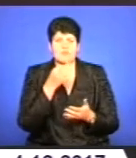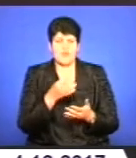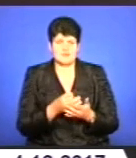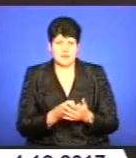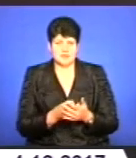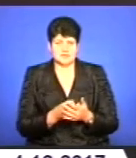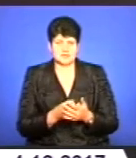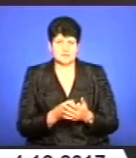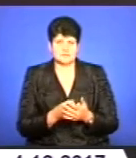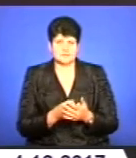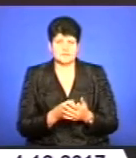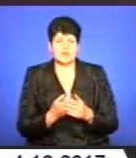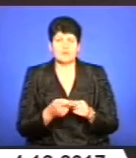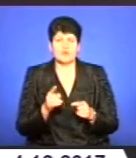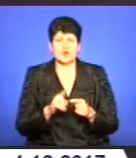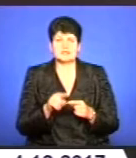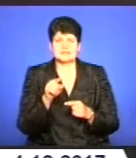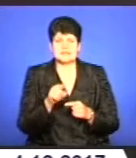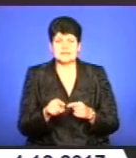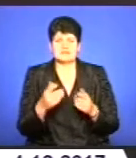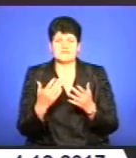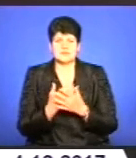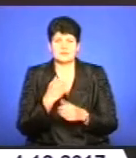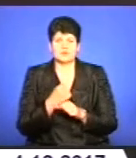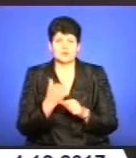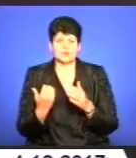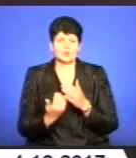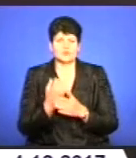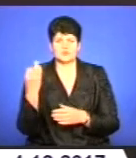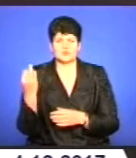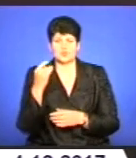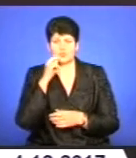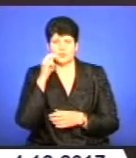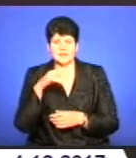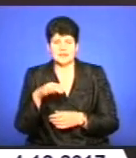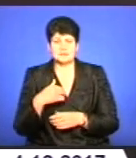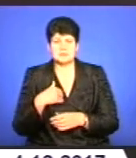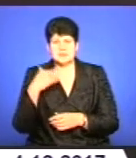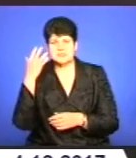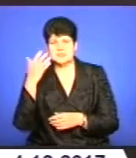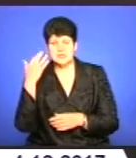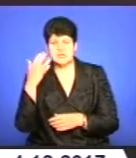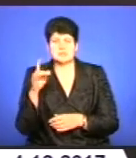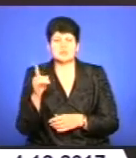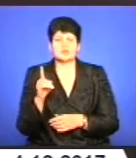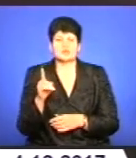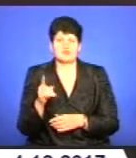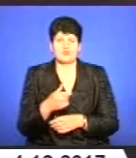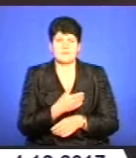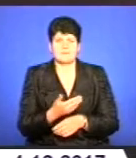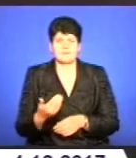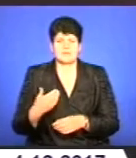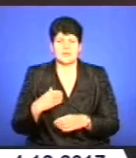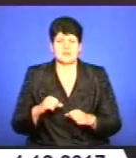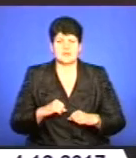бо цей фільм творить нову історію України. І мені здається, що ми